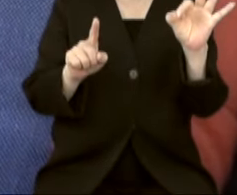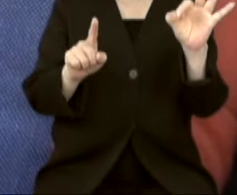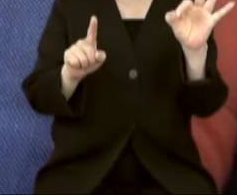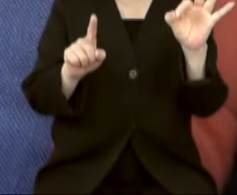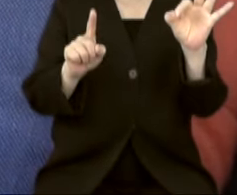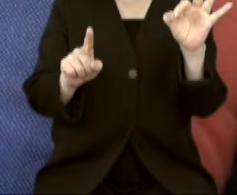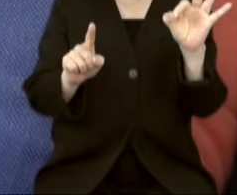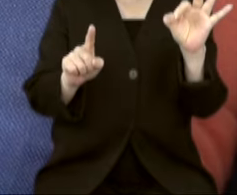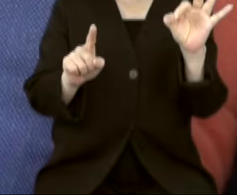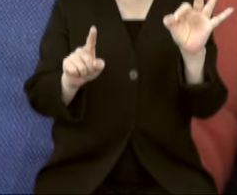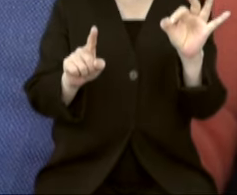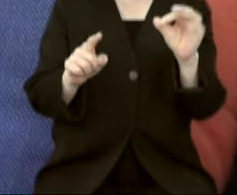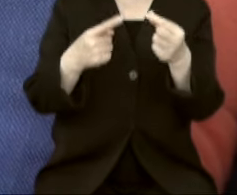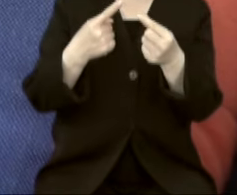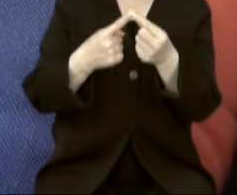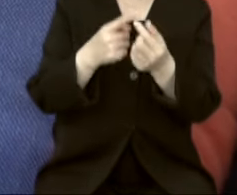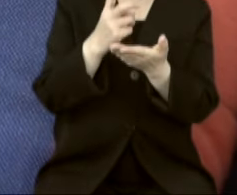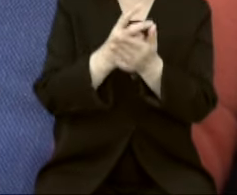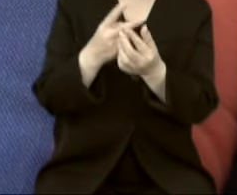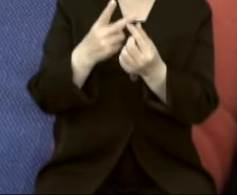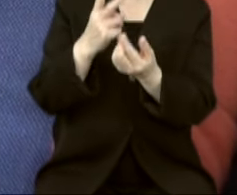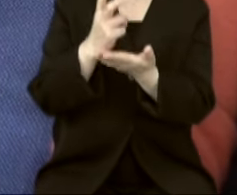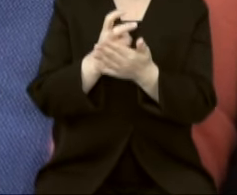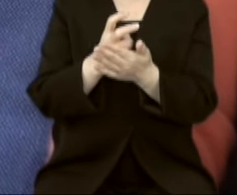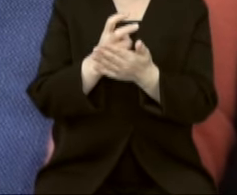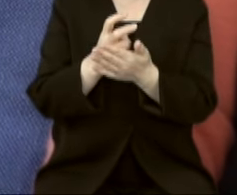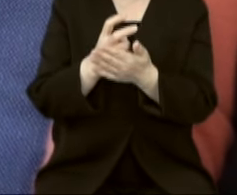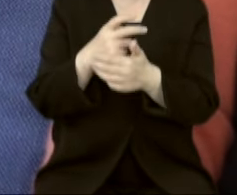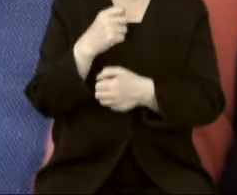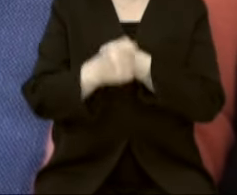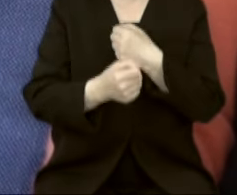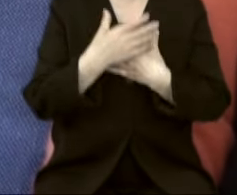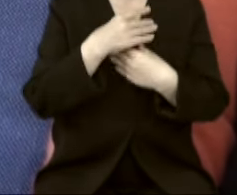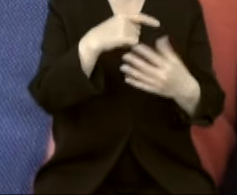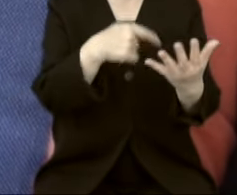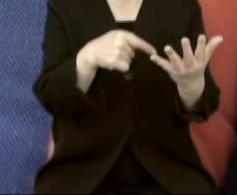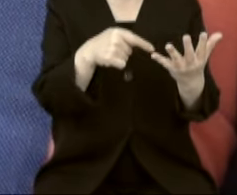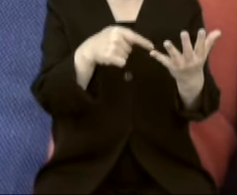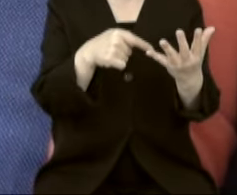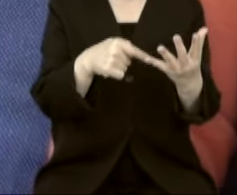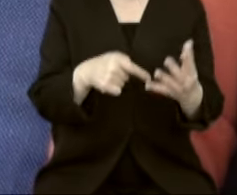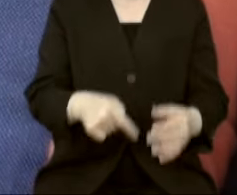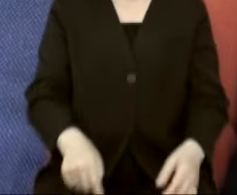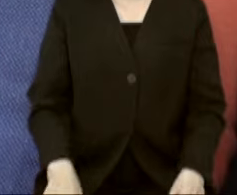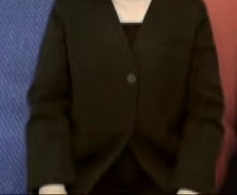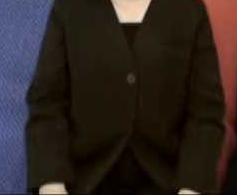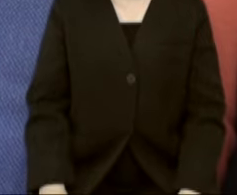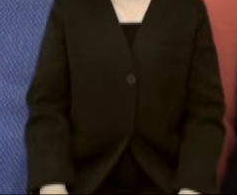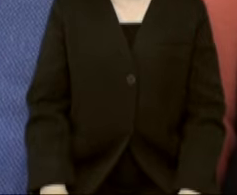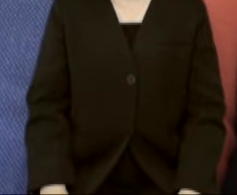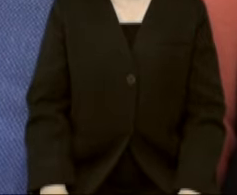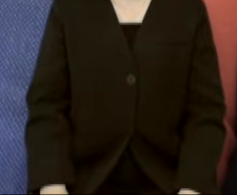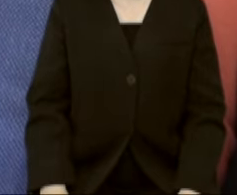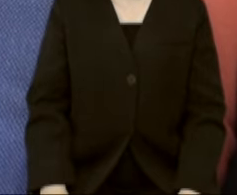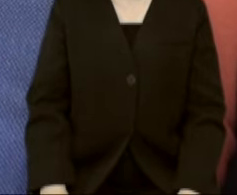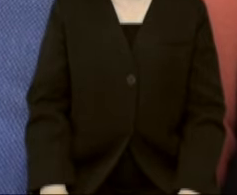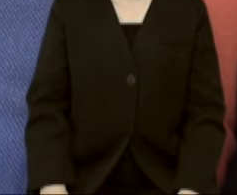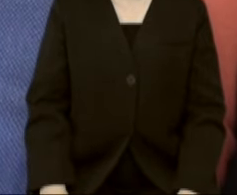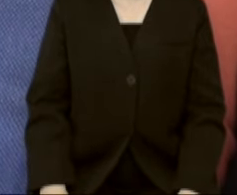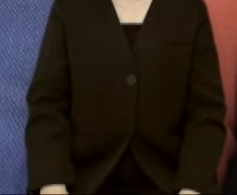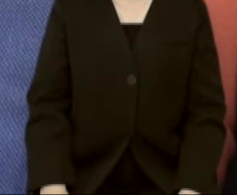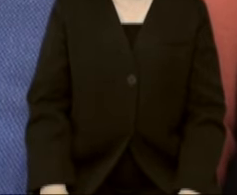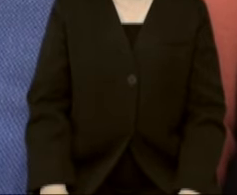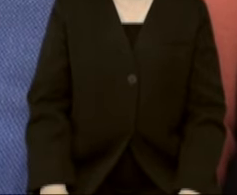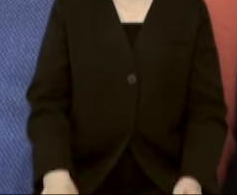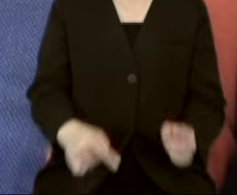첫 계명과 둘째 계명을 마음 놓고 제가 가르쳤어요. 네, 네. 가르쳐 나오면 왔는데 저같이 저